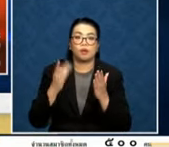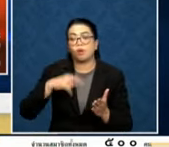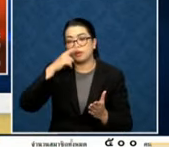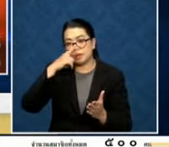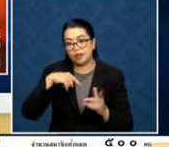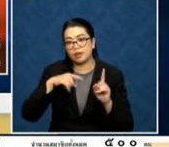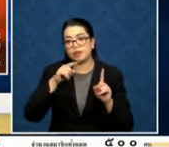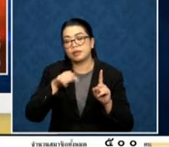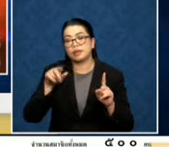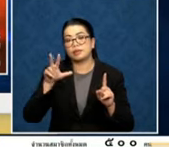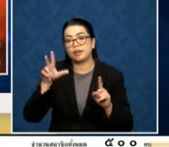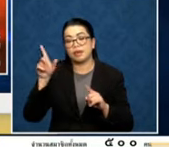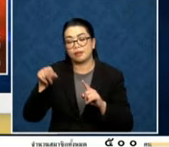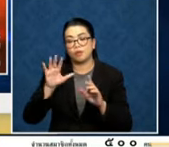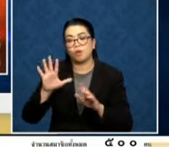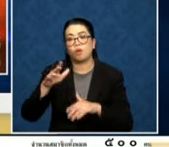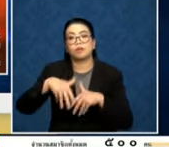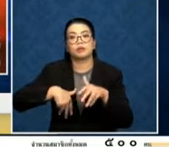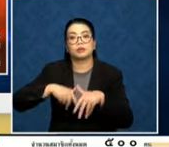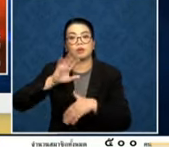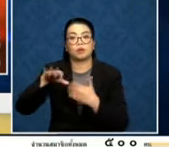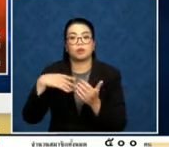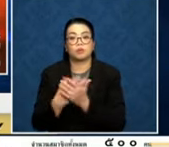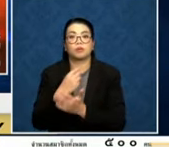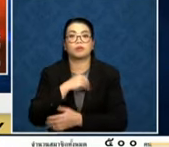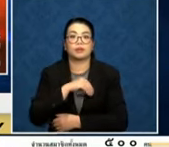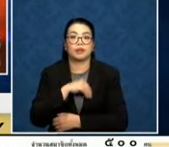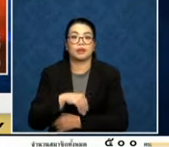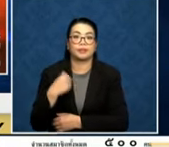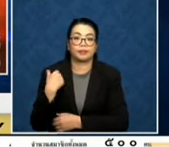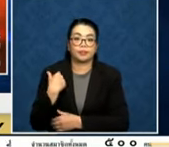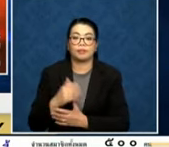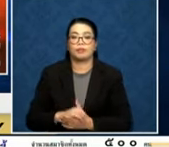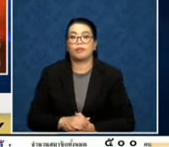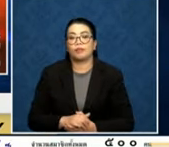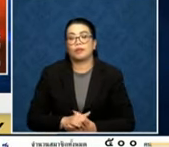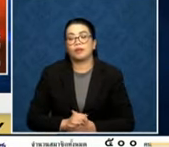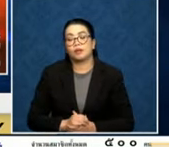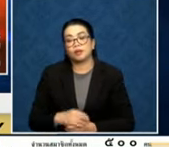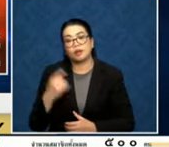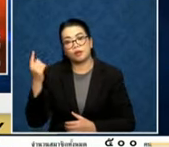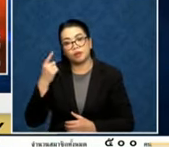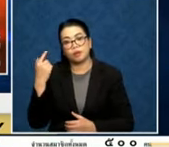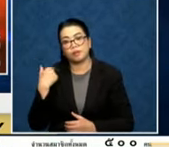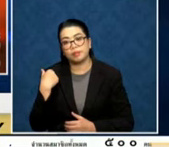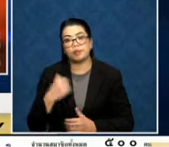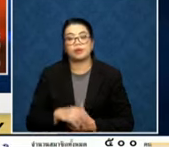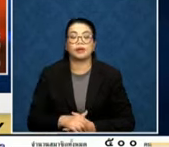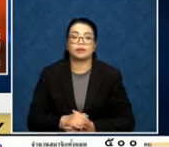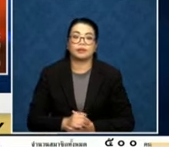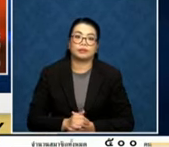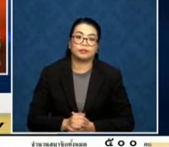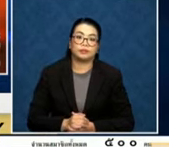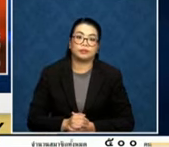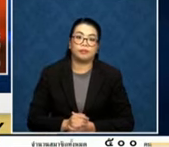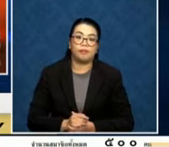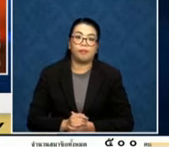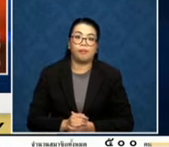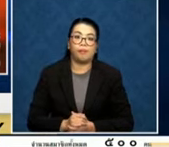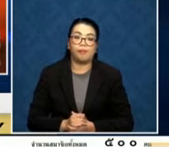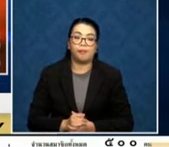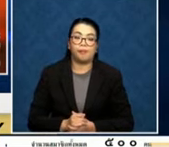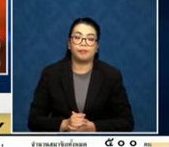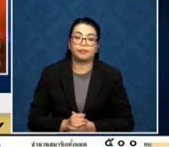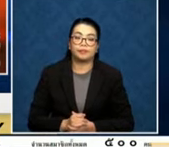ใน 3ของจำนวนประชากรครับรายได้หลักครับเรามาจากการท่องเที่ยวอีกด้วยครับคิดเป็นมูลค่าทางเศรษฐกิจเนี่ยกว่า